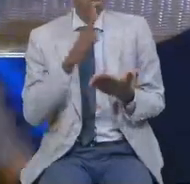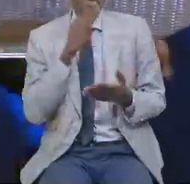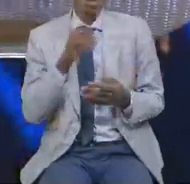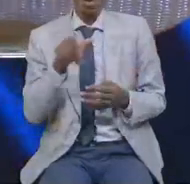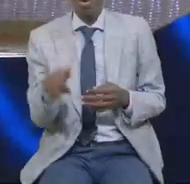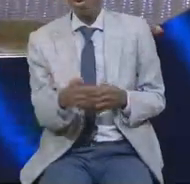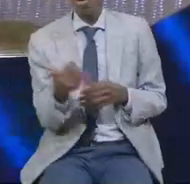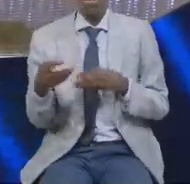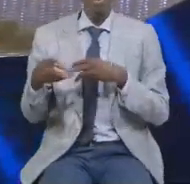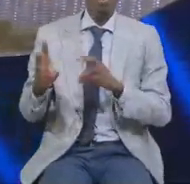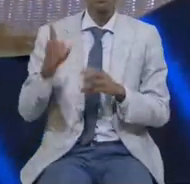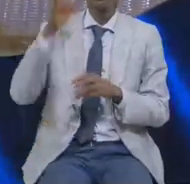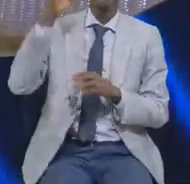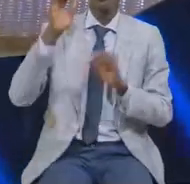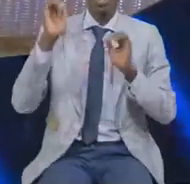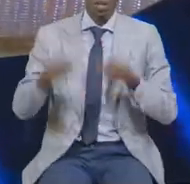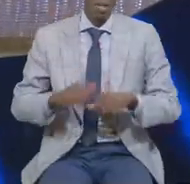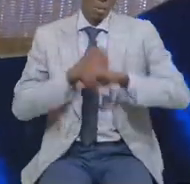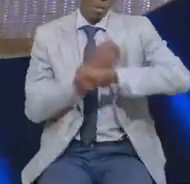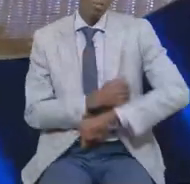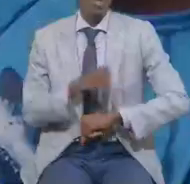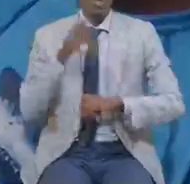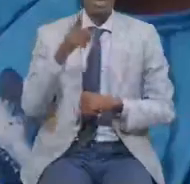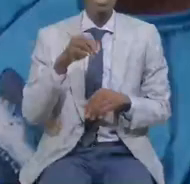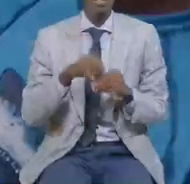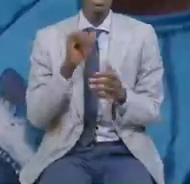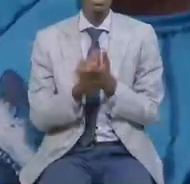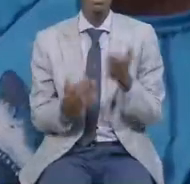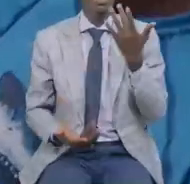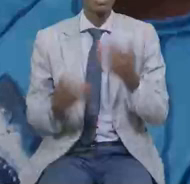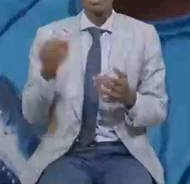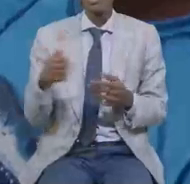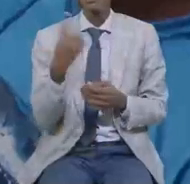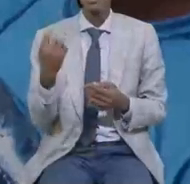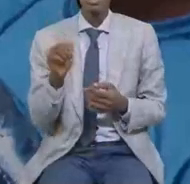Dieu peut te préserver dans ce feu là. Tout